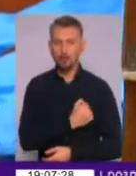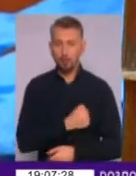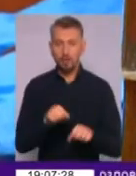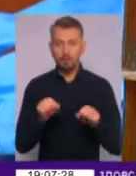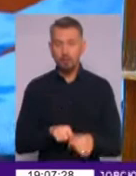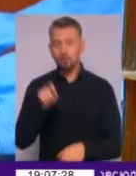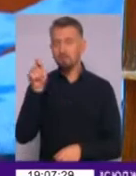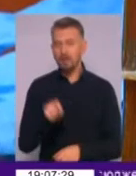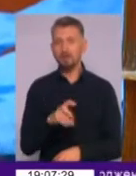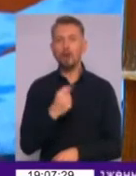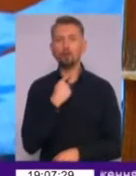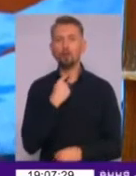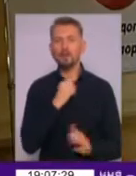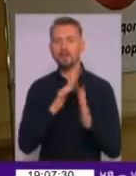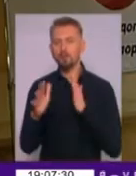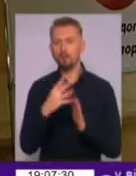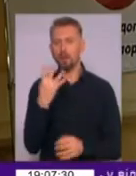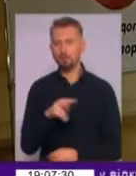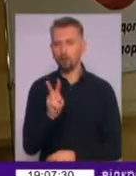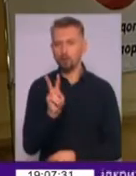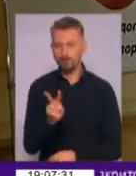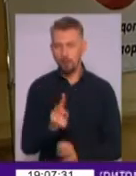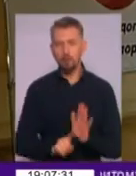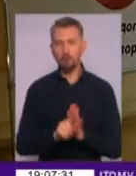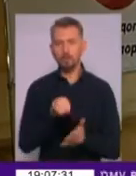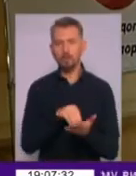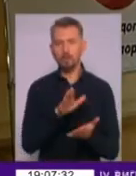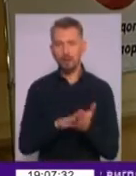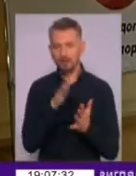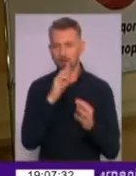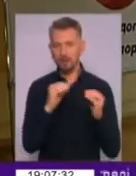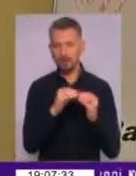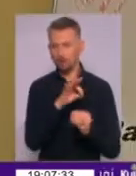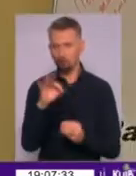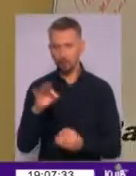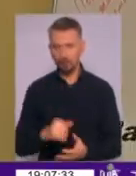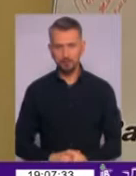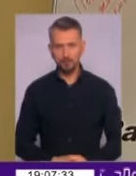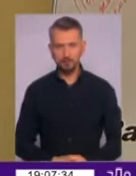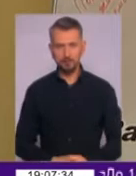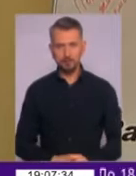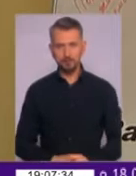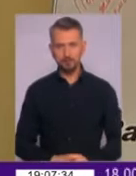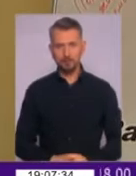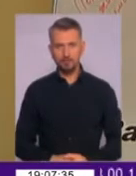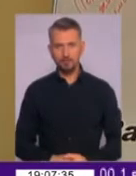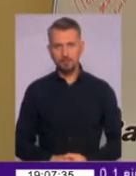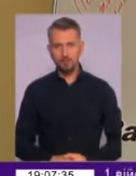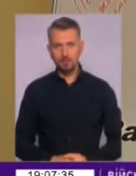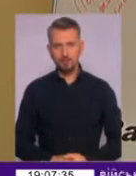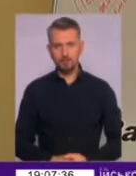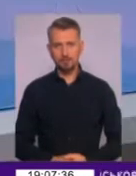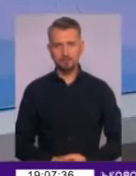можуть приїхати на Голосіївський проспект 42. Початок реєстрації о 10-й ранку. Богдан Бреко, Олексій Бережний, телеканал «Київ».